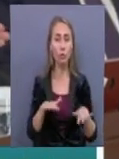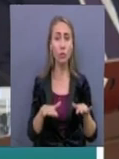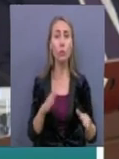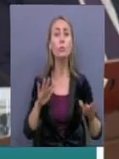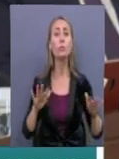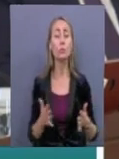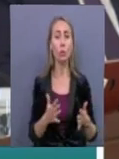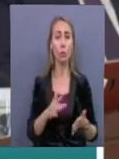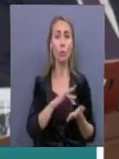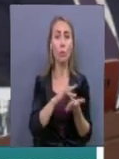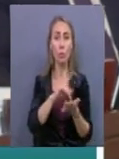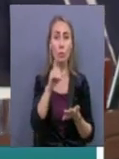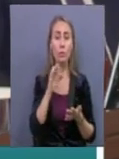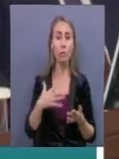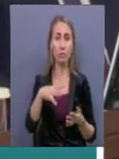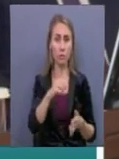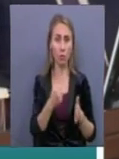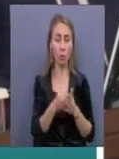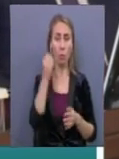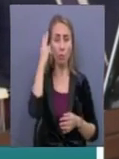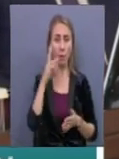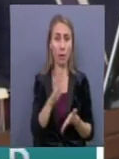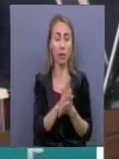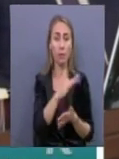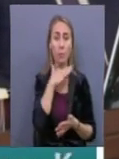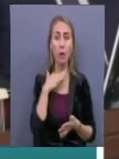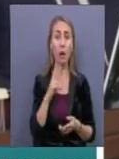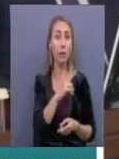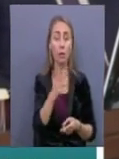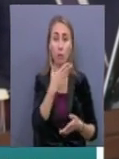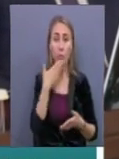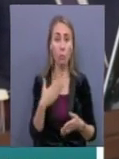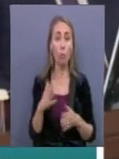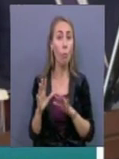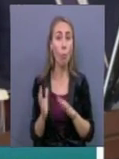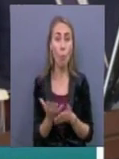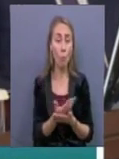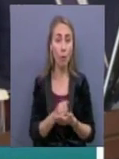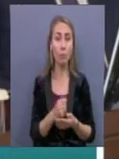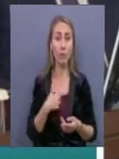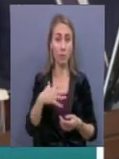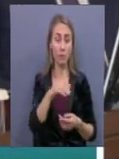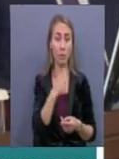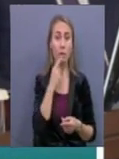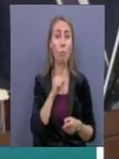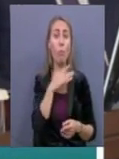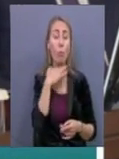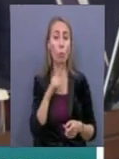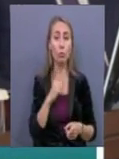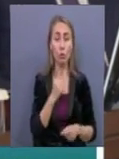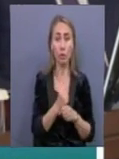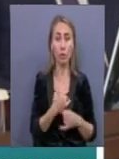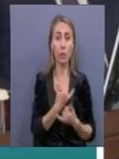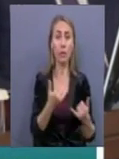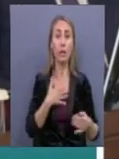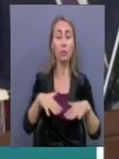коммуналдық қызмет мекемелерімен кездесіп, жаңаша жұмыс жүргізуді талап етіңіздер. Бұлай жалғастыра беруге жол жоқ. Есеп беруіміз жақсы.